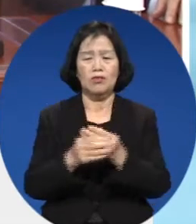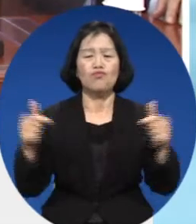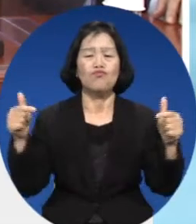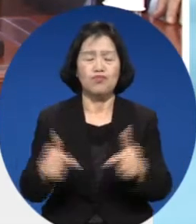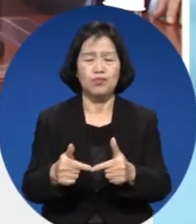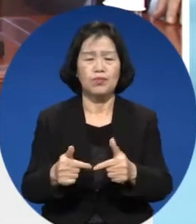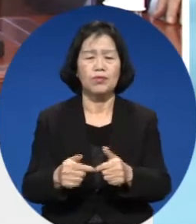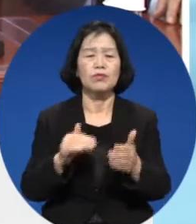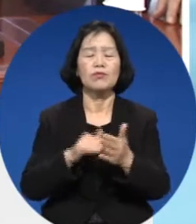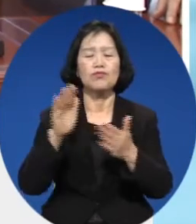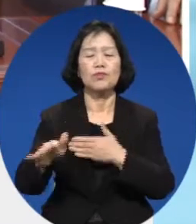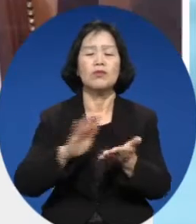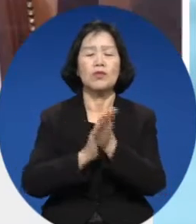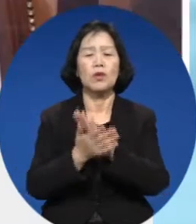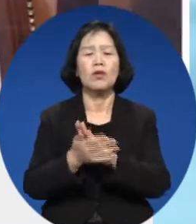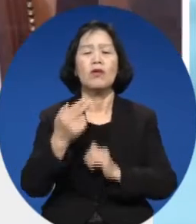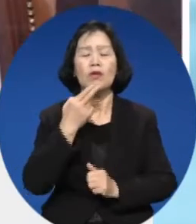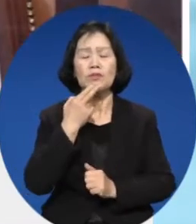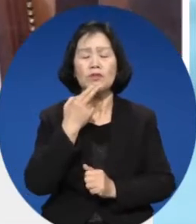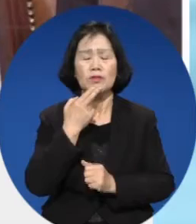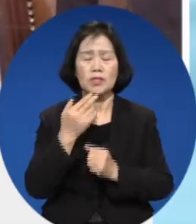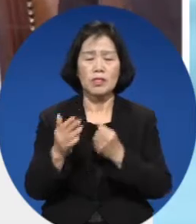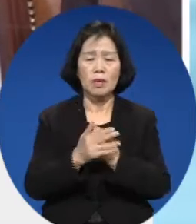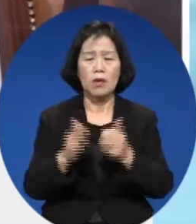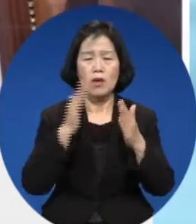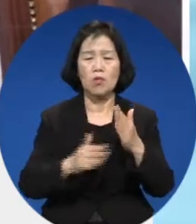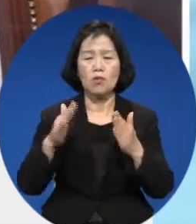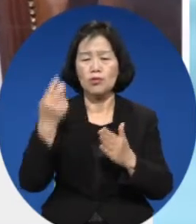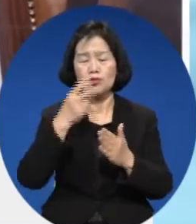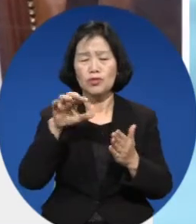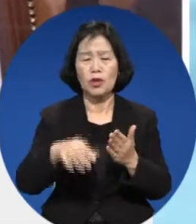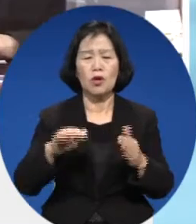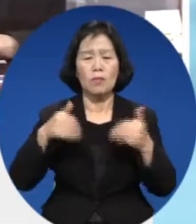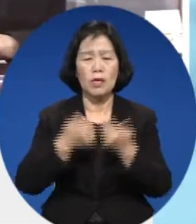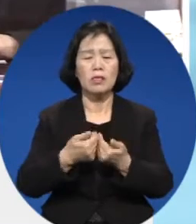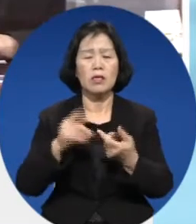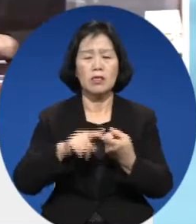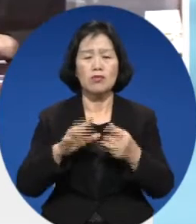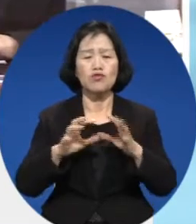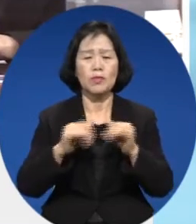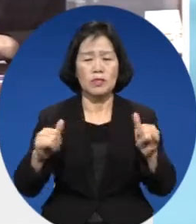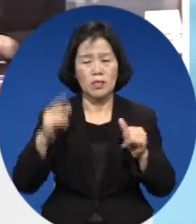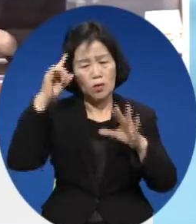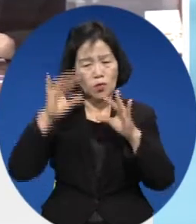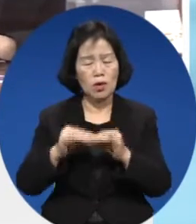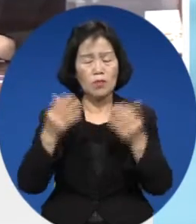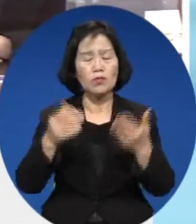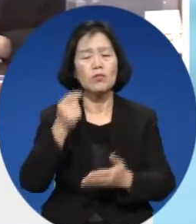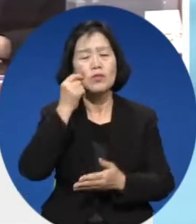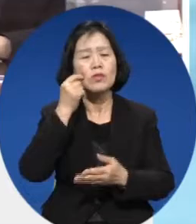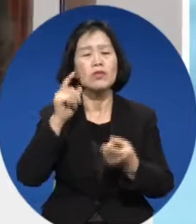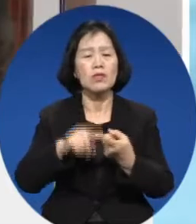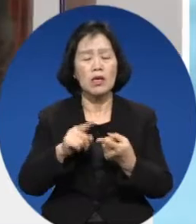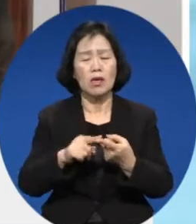그런데 그 이후에도 변화가 없습니다. 그러니까 왜 공수처 반대라고 하는 데 대해서 국민들의 공감을 얻어내지 못했는지에 대한 네.